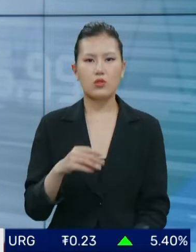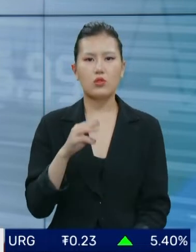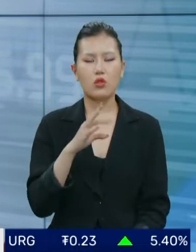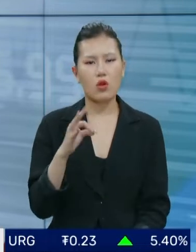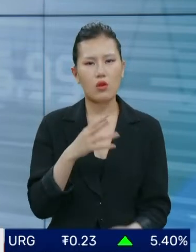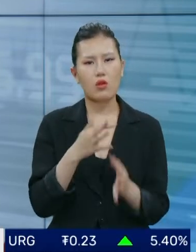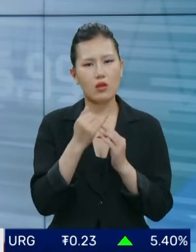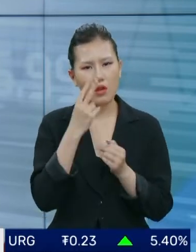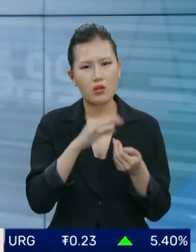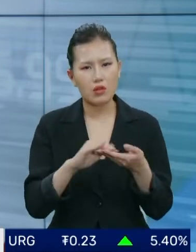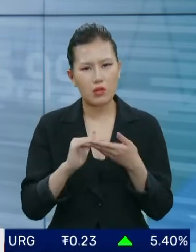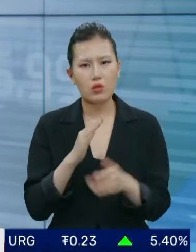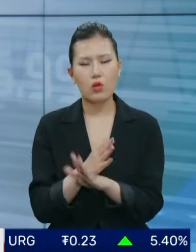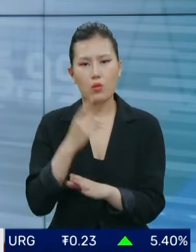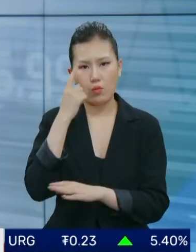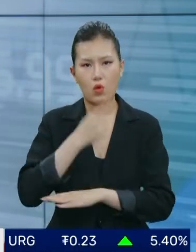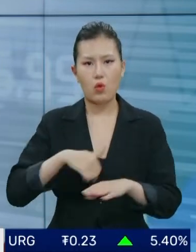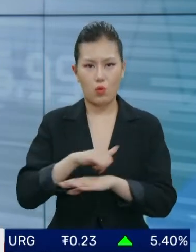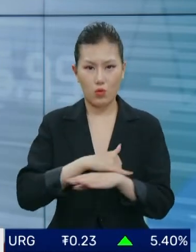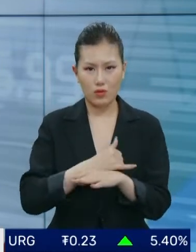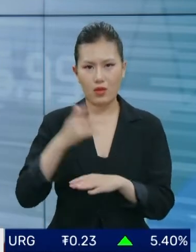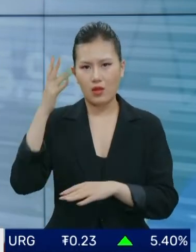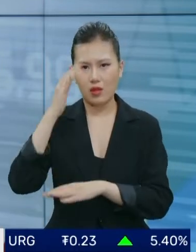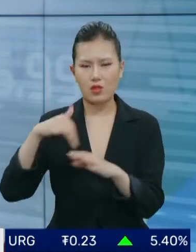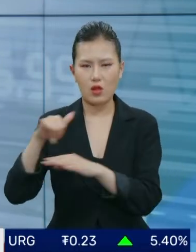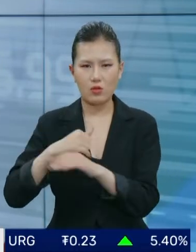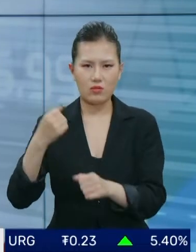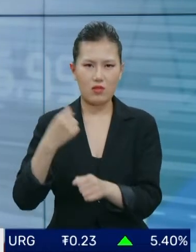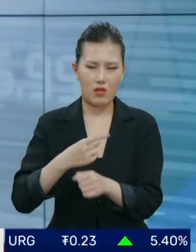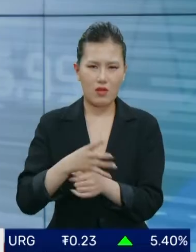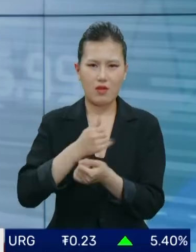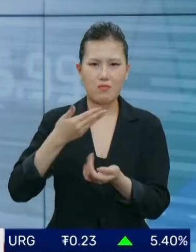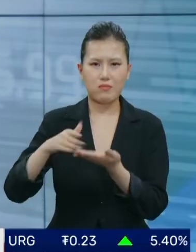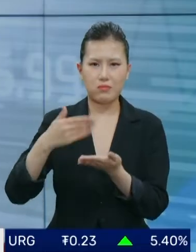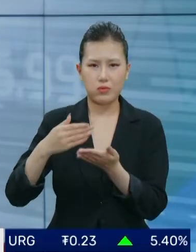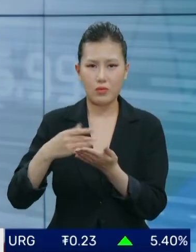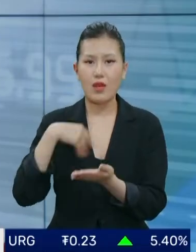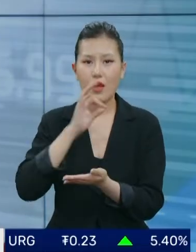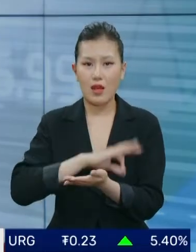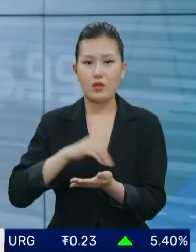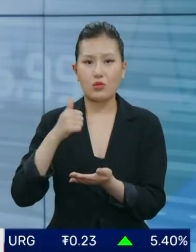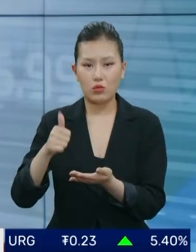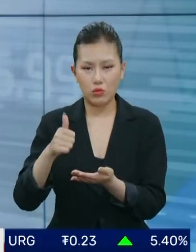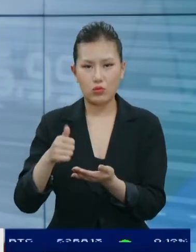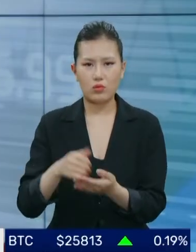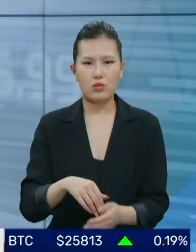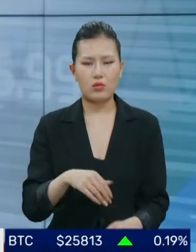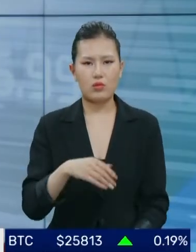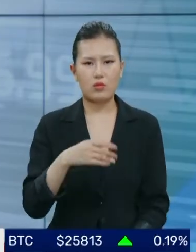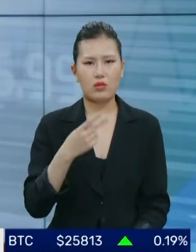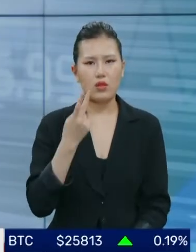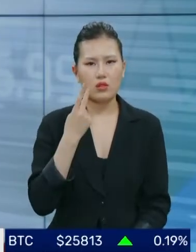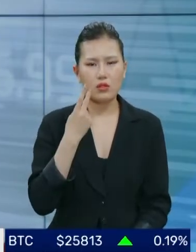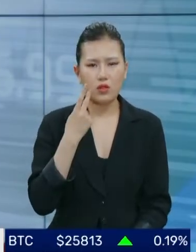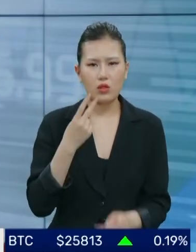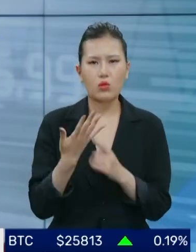Монгол улсын гадаад худалдааны тэмцэл ашигтай байгаа хэдий ч импортын бараа бүтээгдэхүүний үнийн өсөлт инфляцид 45% нөлөөлж байгаа нь хамгийн их